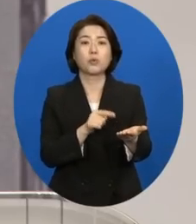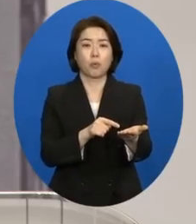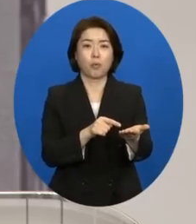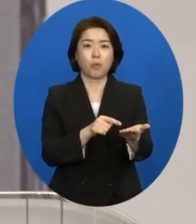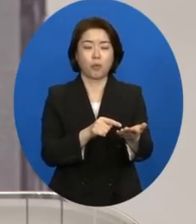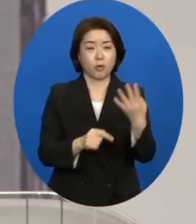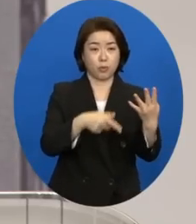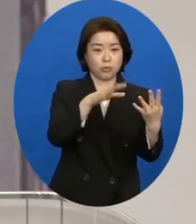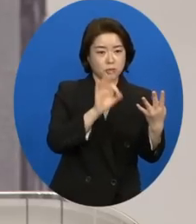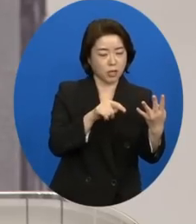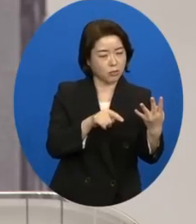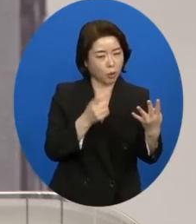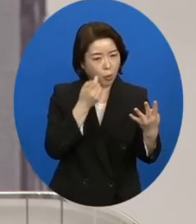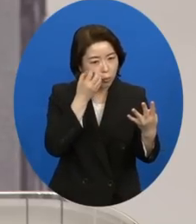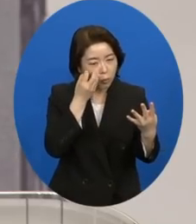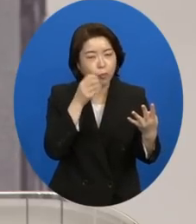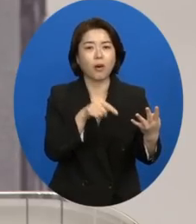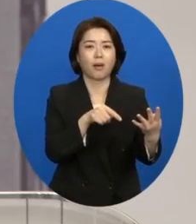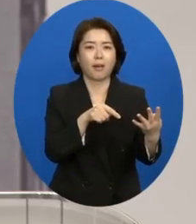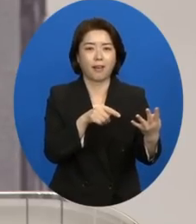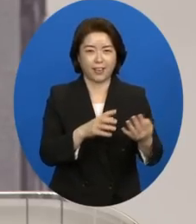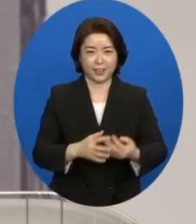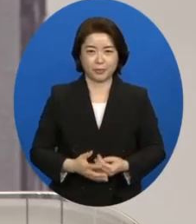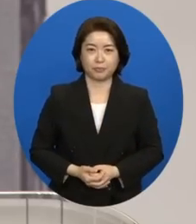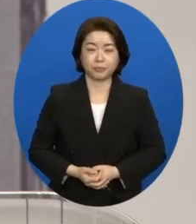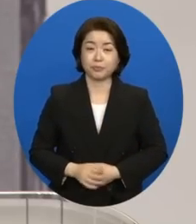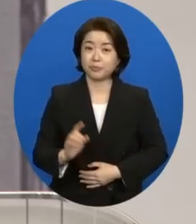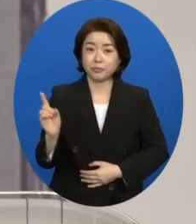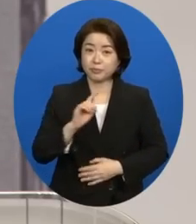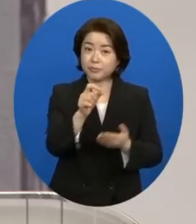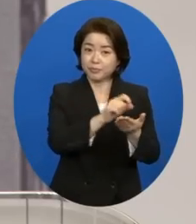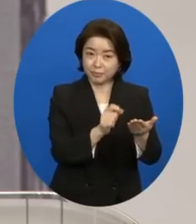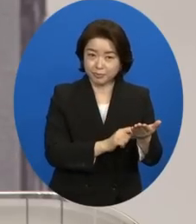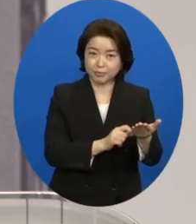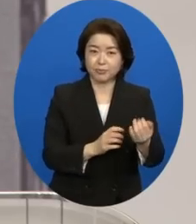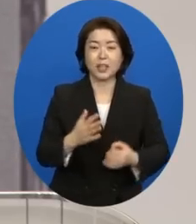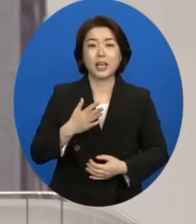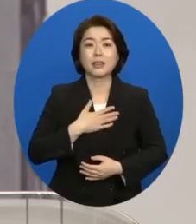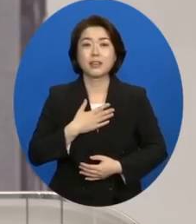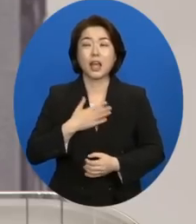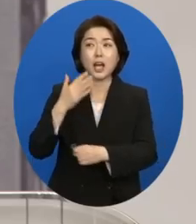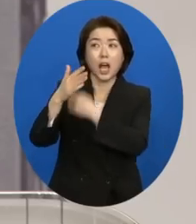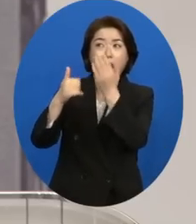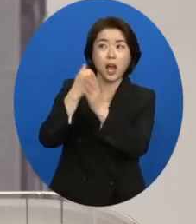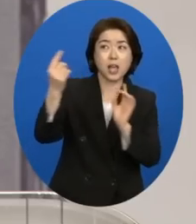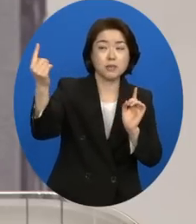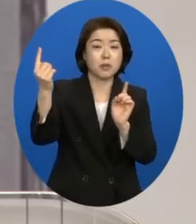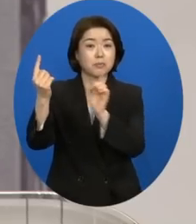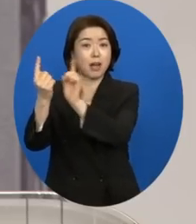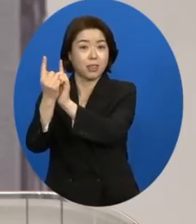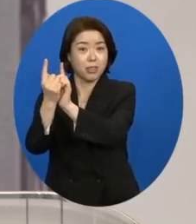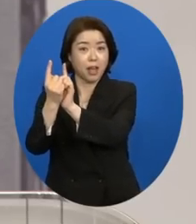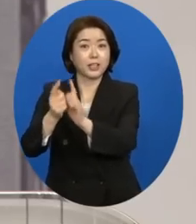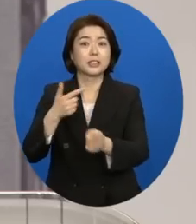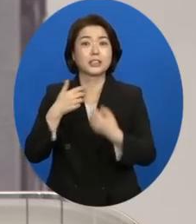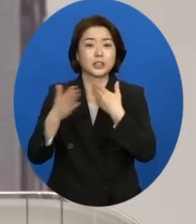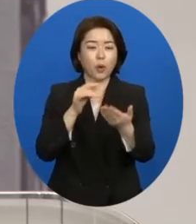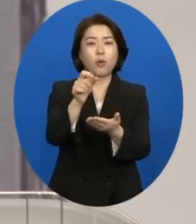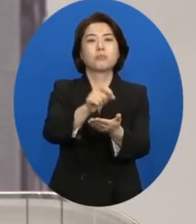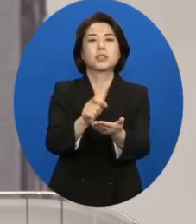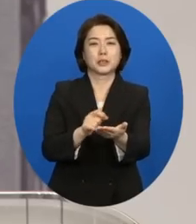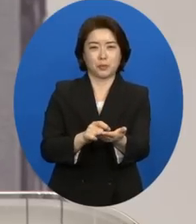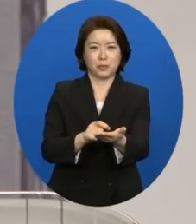사장은 굉장히 독특한 것이죠 어떤 걸 썼냐면 자신이 하나님을 만난 경을